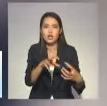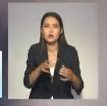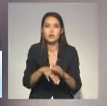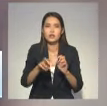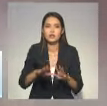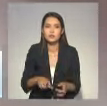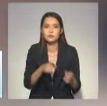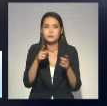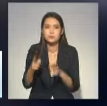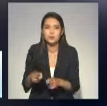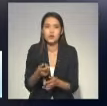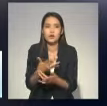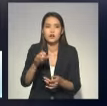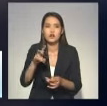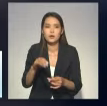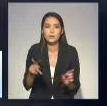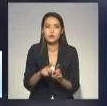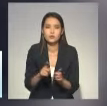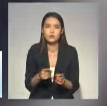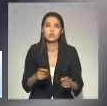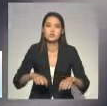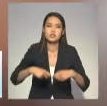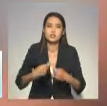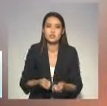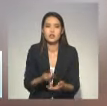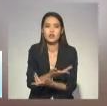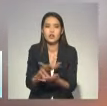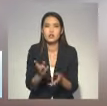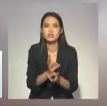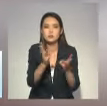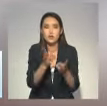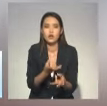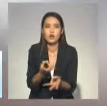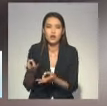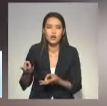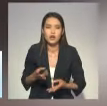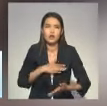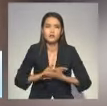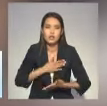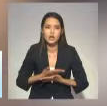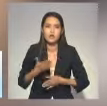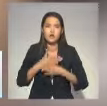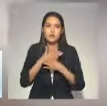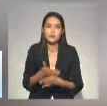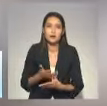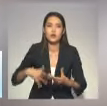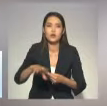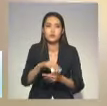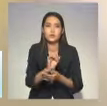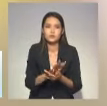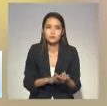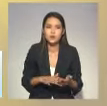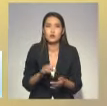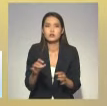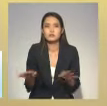из зоны бедствия. Аманатовцы также встретились с местными жителями и пожарными, чтобы узнать об их нуждах. И всю эту помощь члены партии продолжают